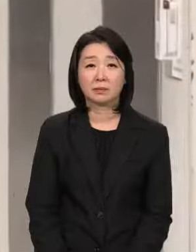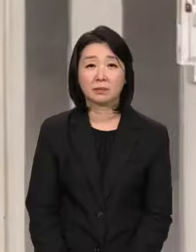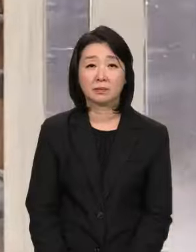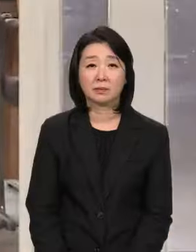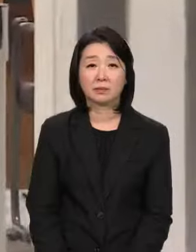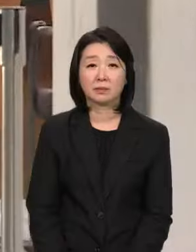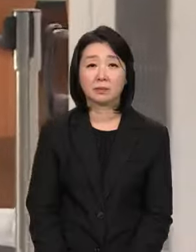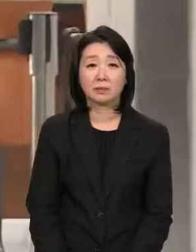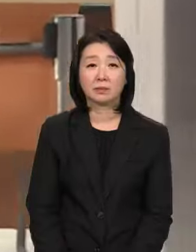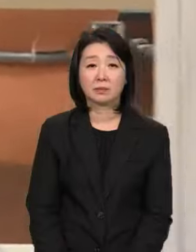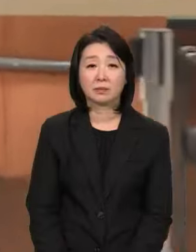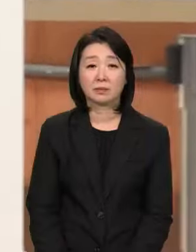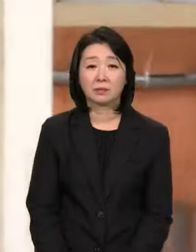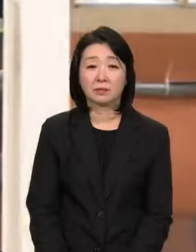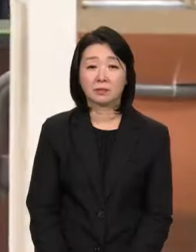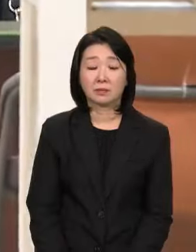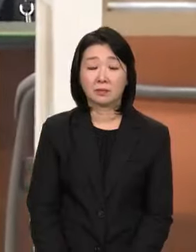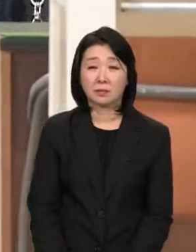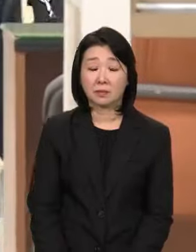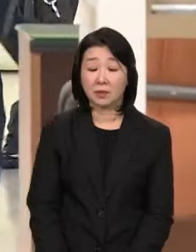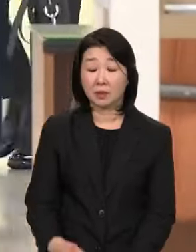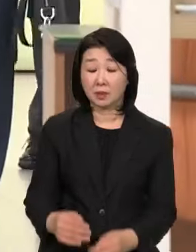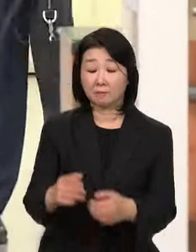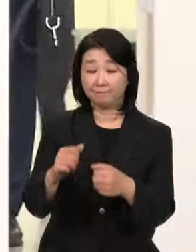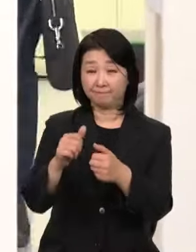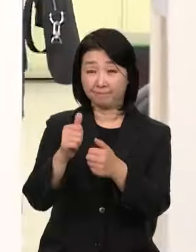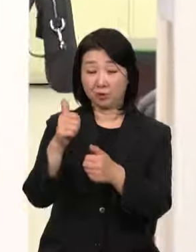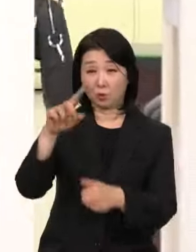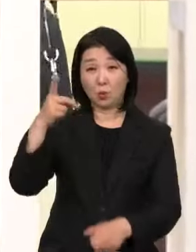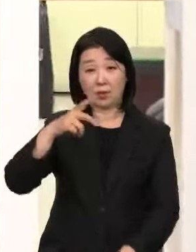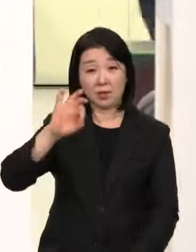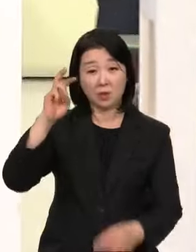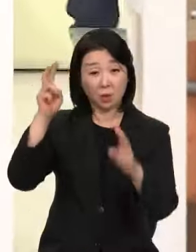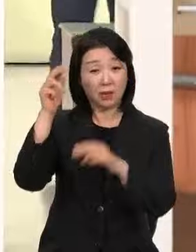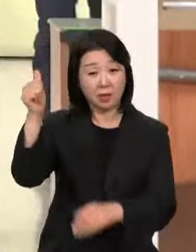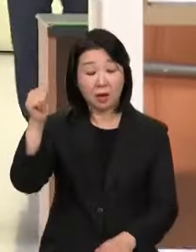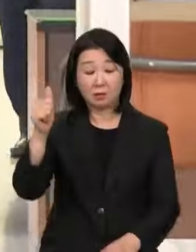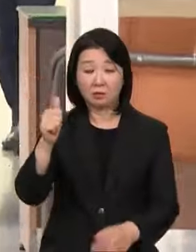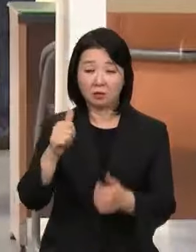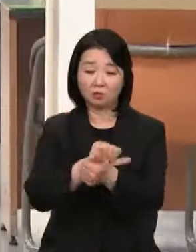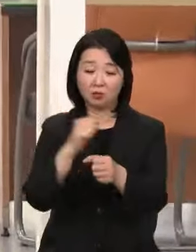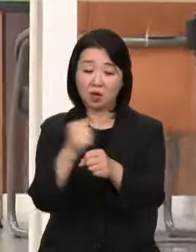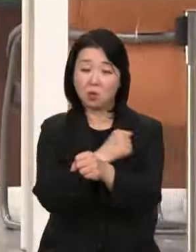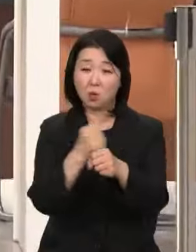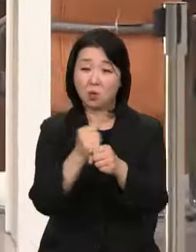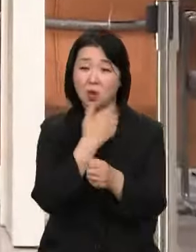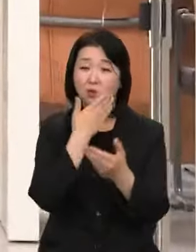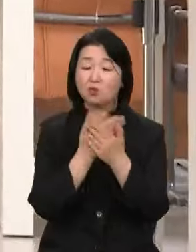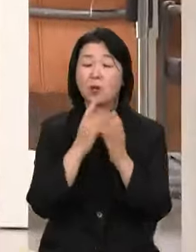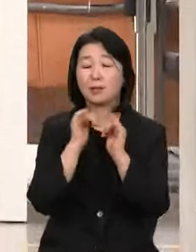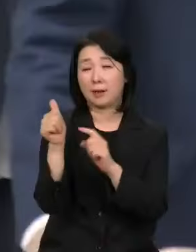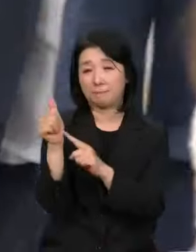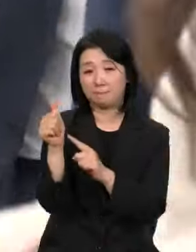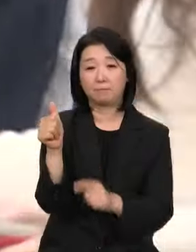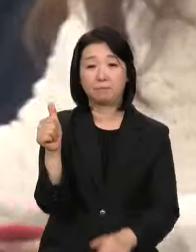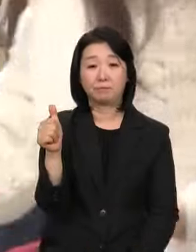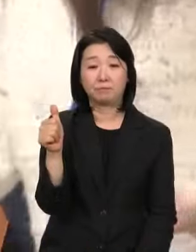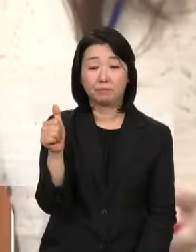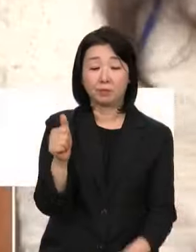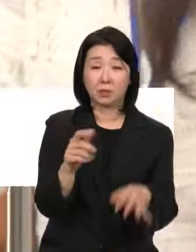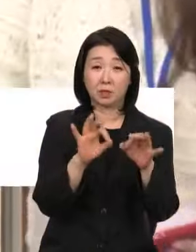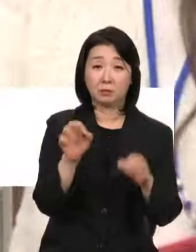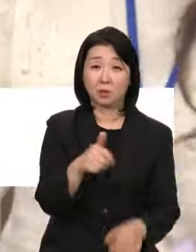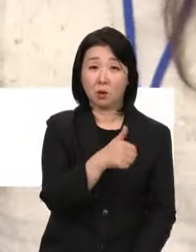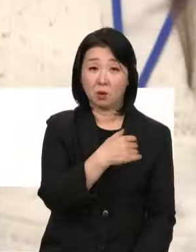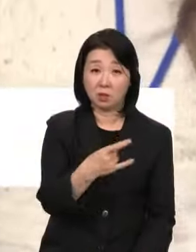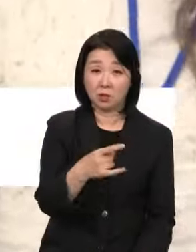기자입니다 권호 수전 도이치 모터스 회장입니다 도이치 모터스 주가조작 사건의 핵심 인물입니다 건